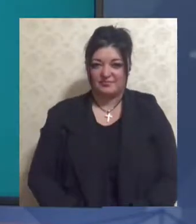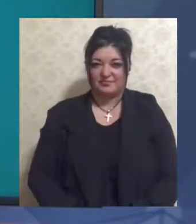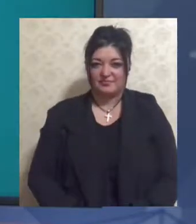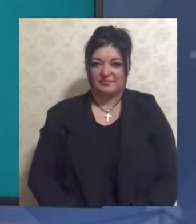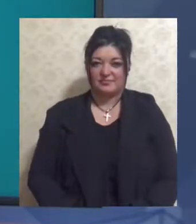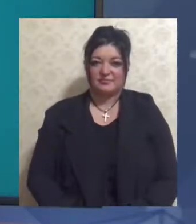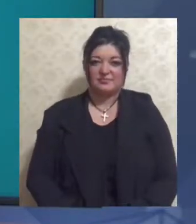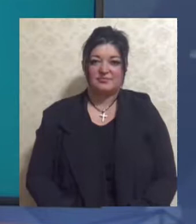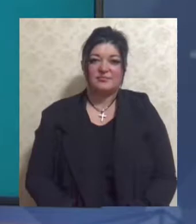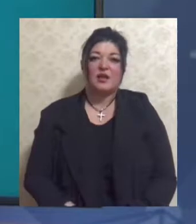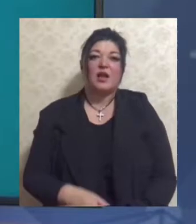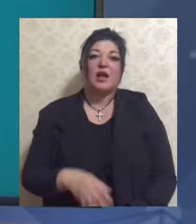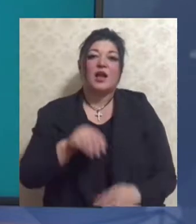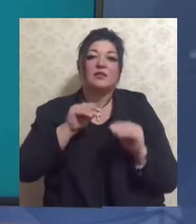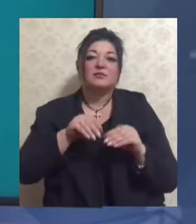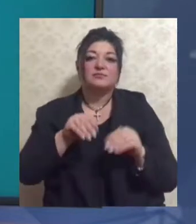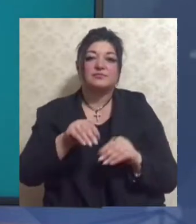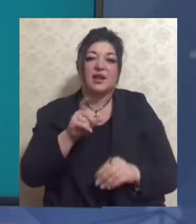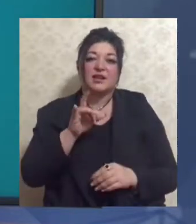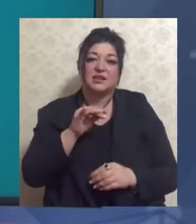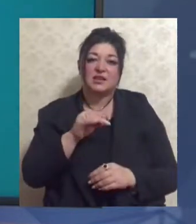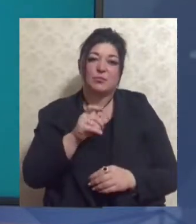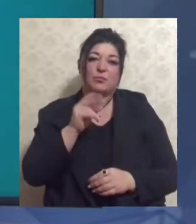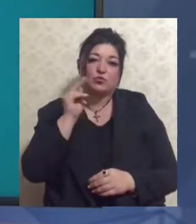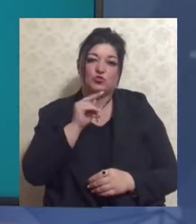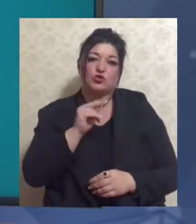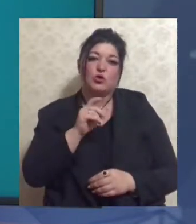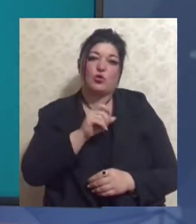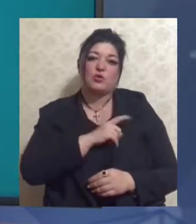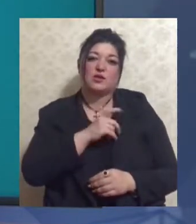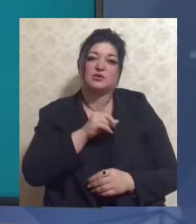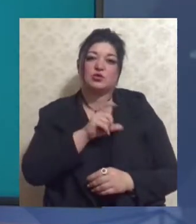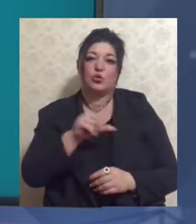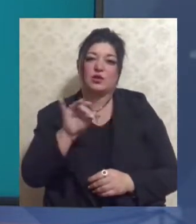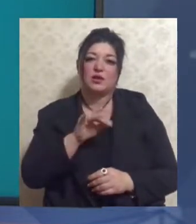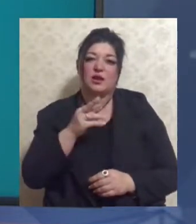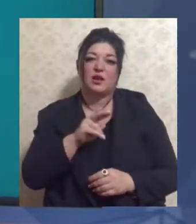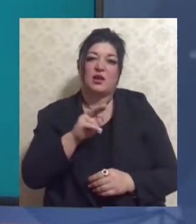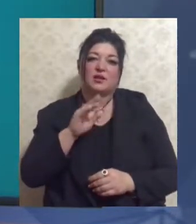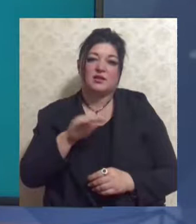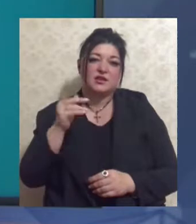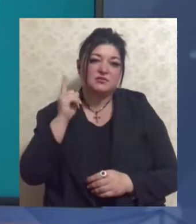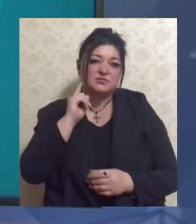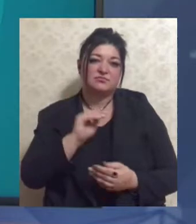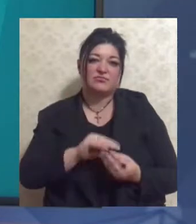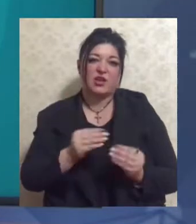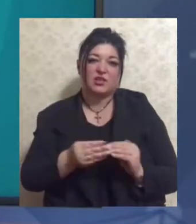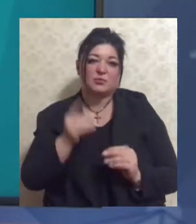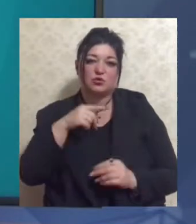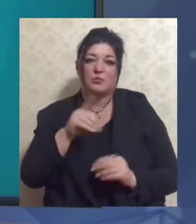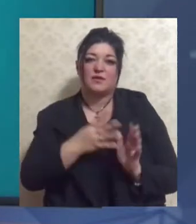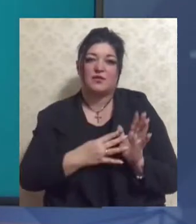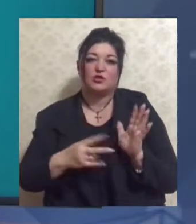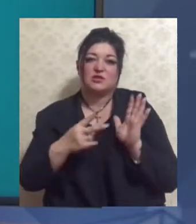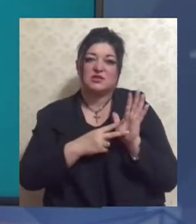200 кущів хризантем висадили учні Одеської школи-інтерната для дітей з вадами слуху номер 97 на території